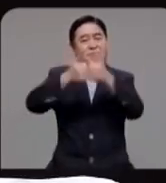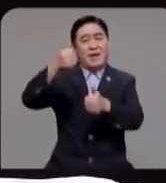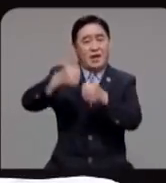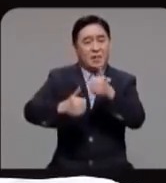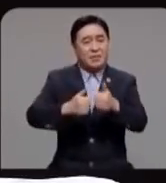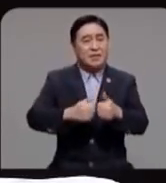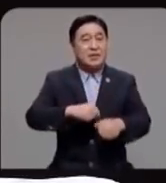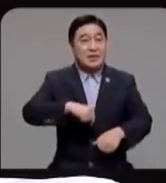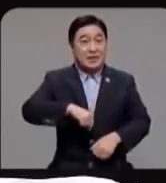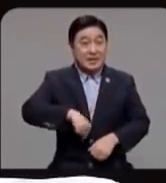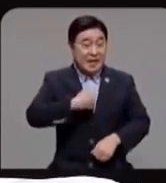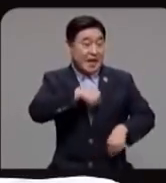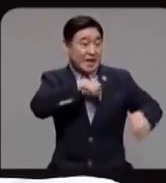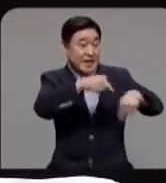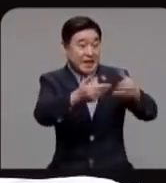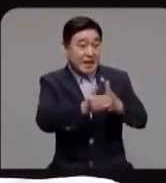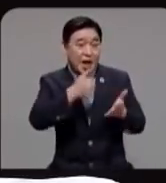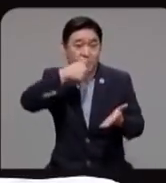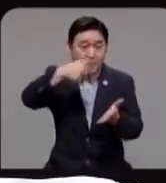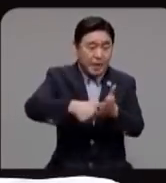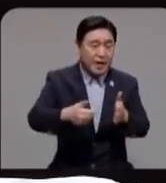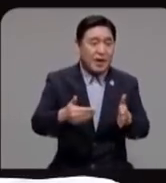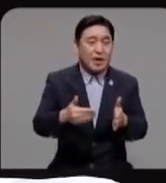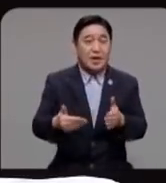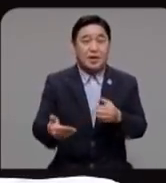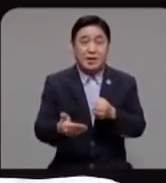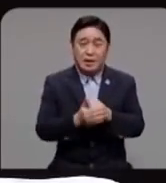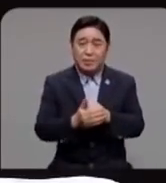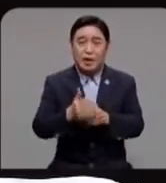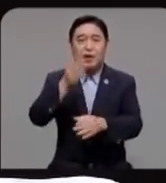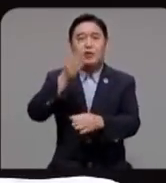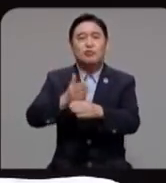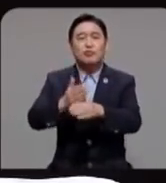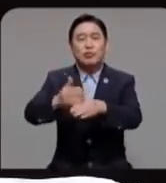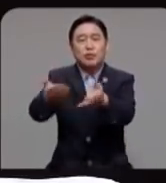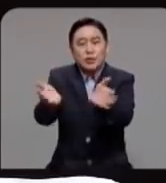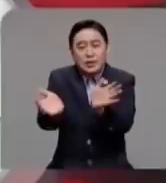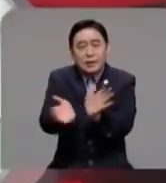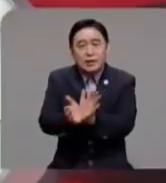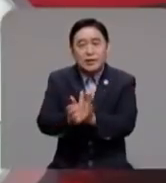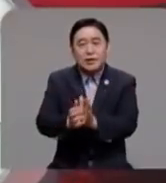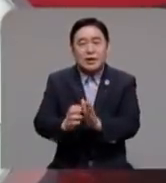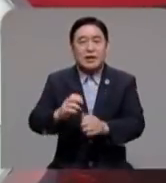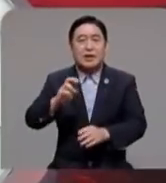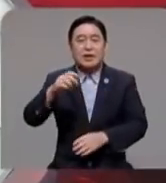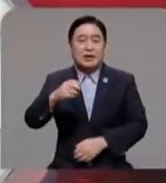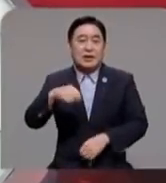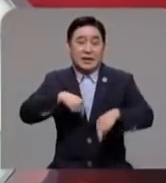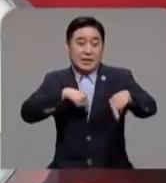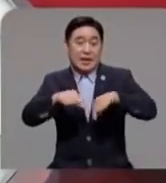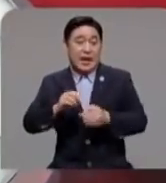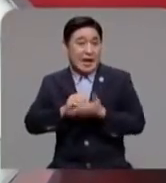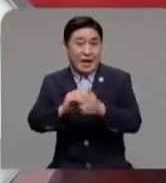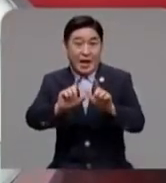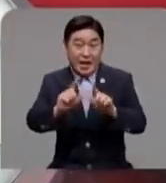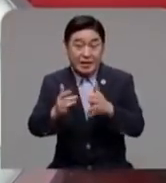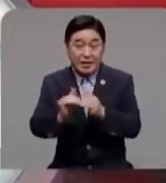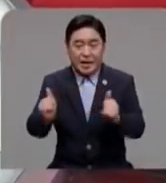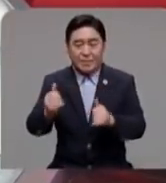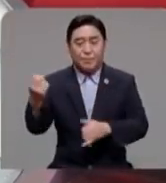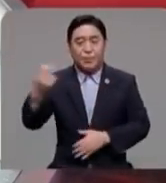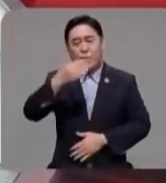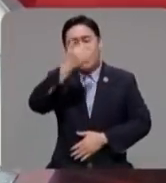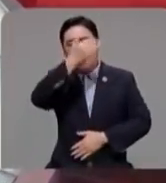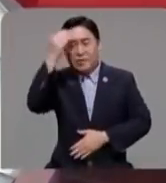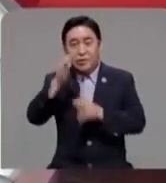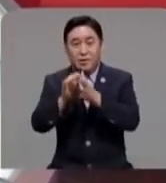다 찍을 겁니다. 결국은 중도층, 무당층, 그리고 제가 늘 이야기하는 수도권, 청년층, 여기에서